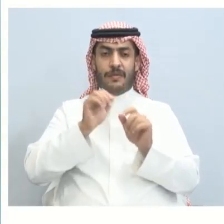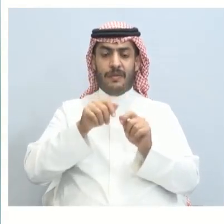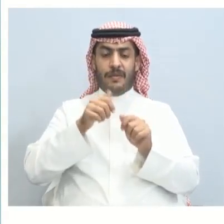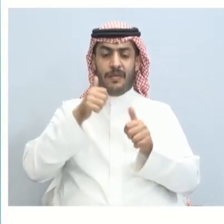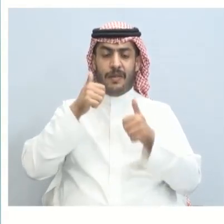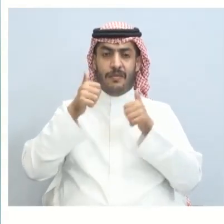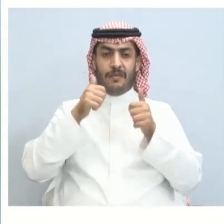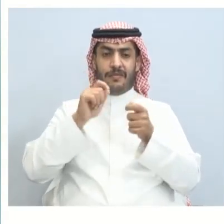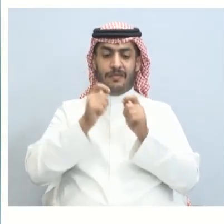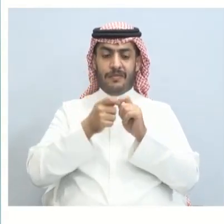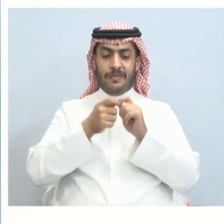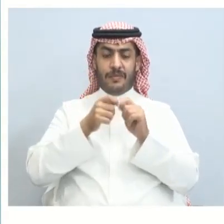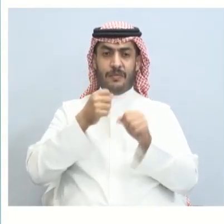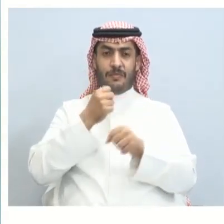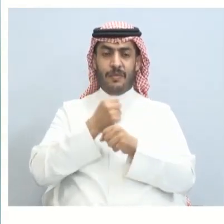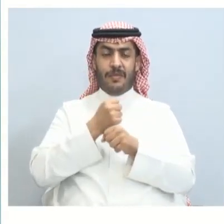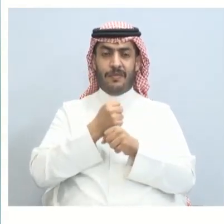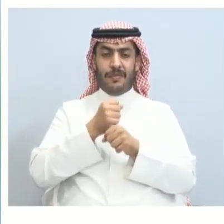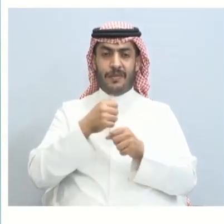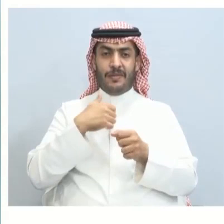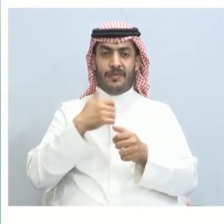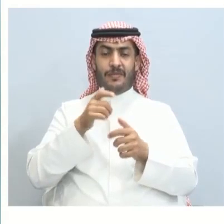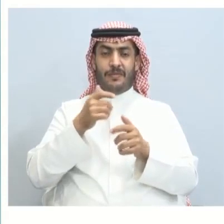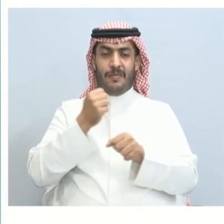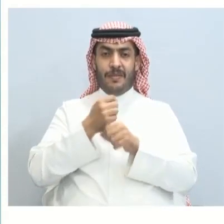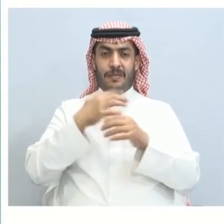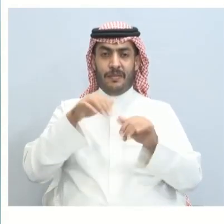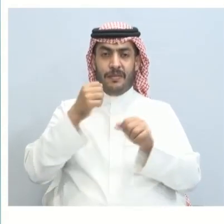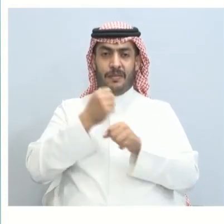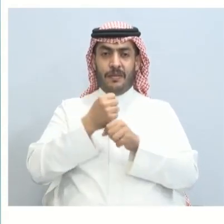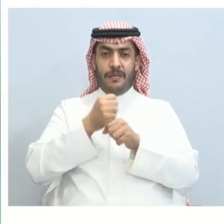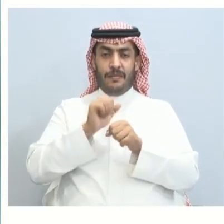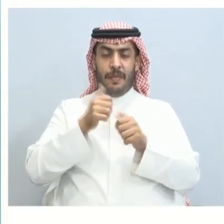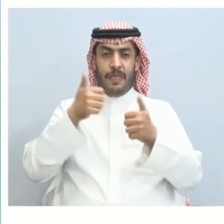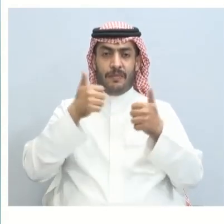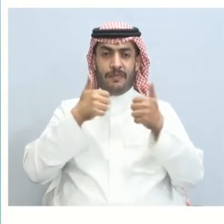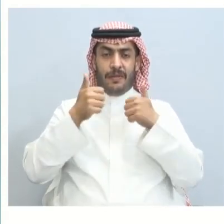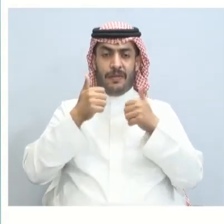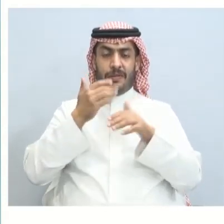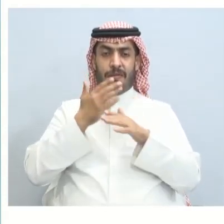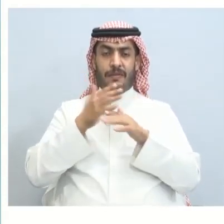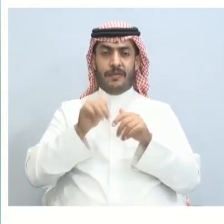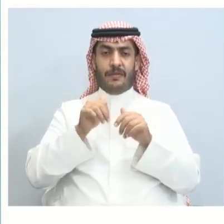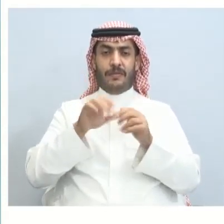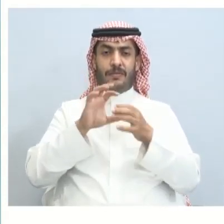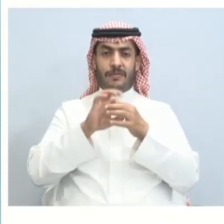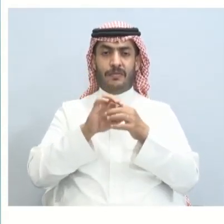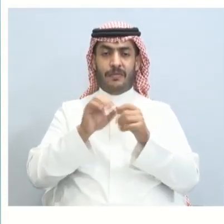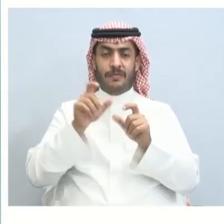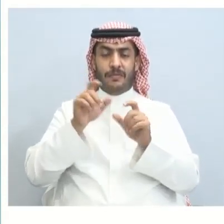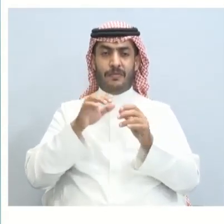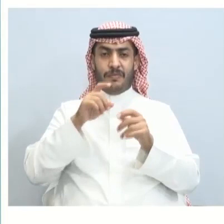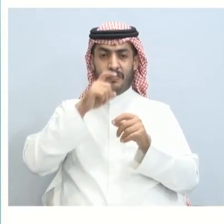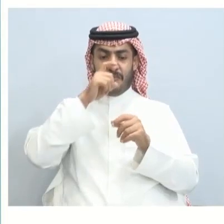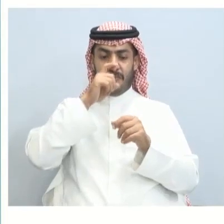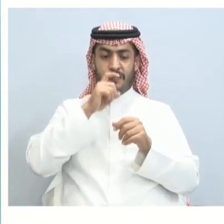الاتصالات اذا الموظف الذي يجتمع او الموظفين قد يكون لديهم اتصالات او لديهم تواصل مع جهات اخرى